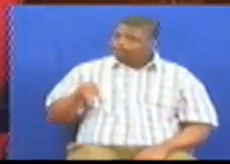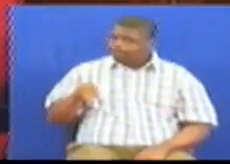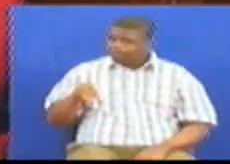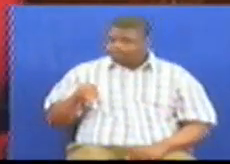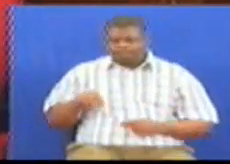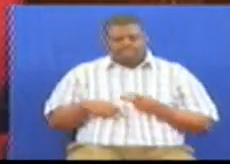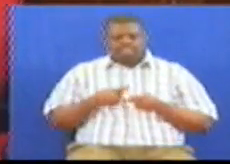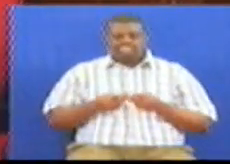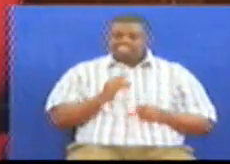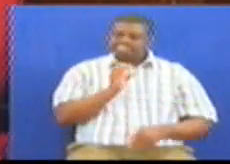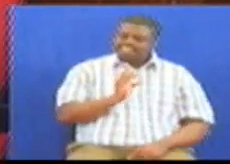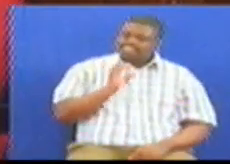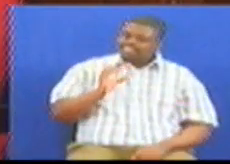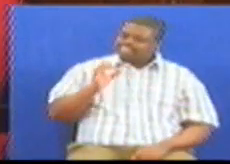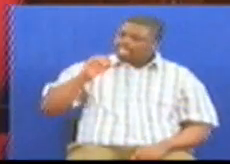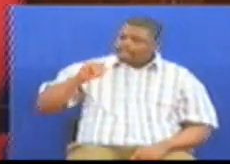chama ambacho